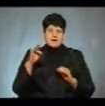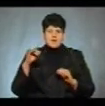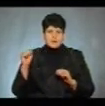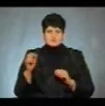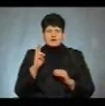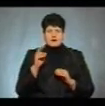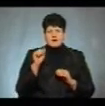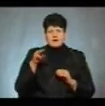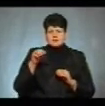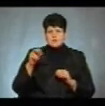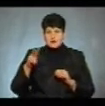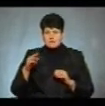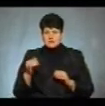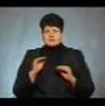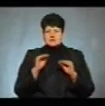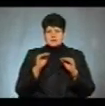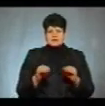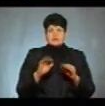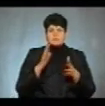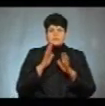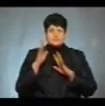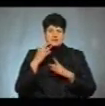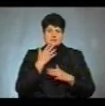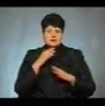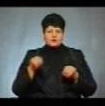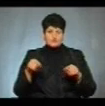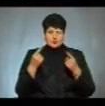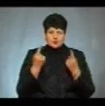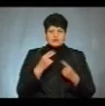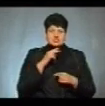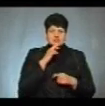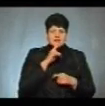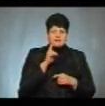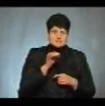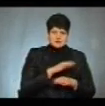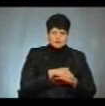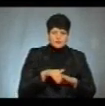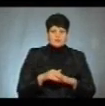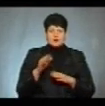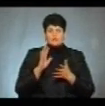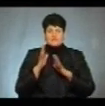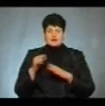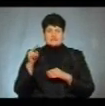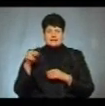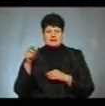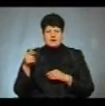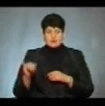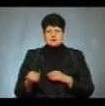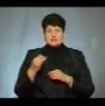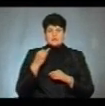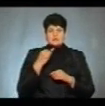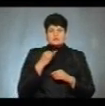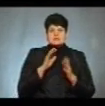на 7 локаціях – в Парку національного відродження, на вулицях Лесі Українки, Чернівецькій та Миру, бульварі Данила Галицького, сквері Йосипа Перля